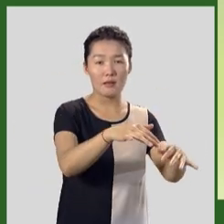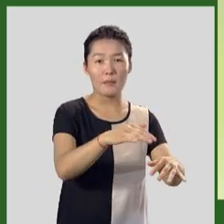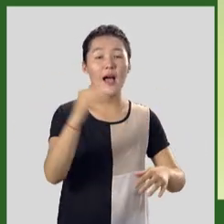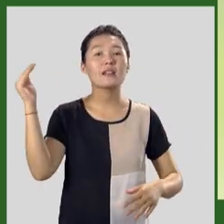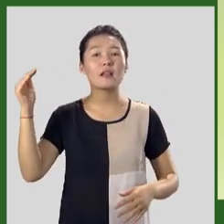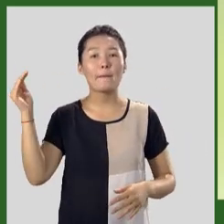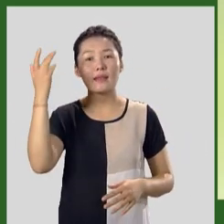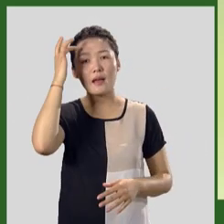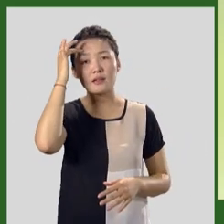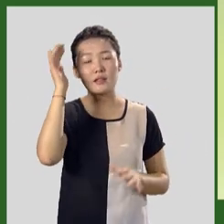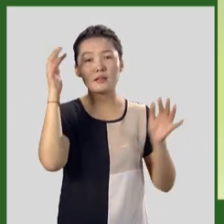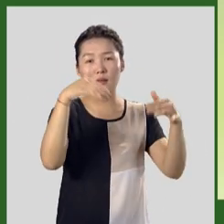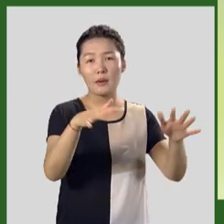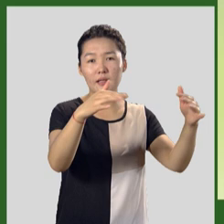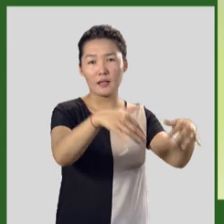океаном.